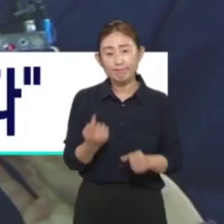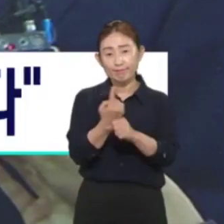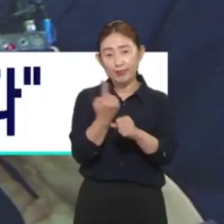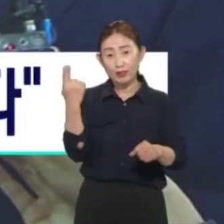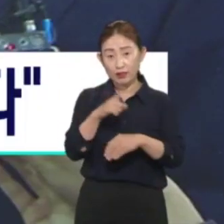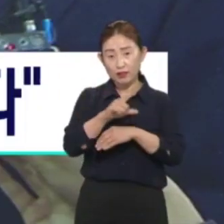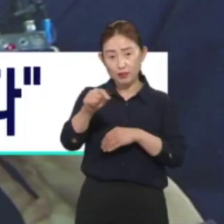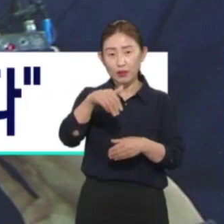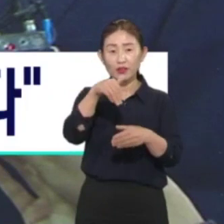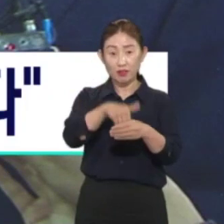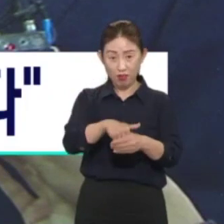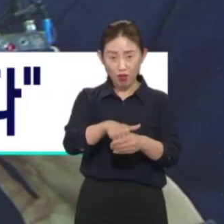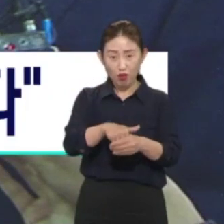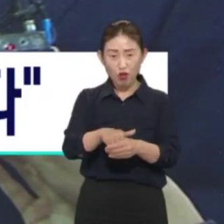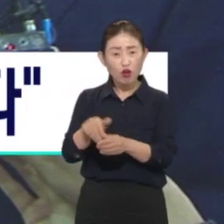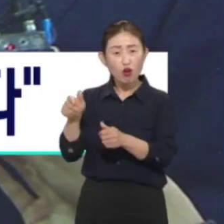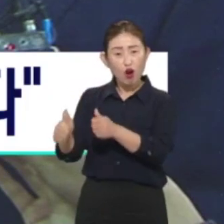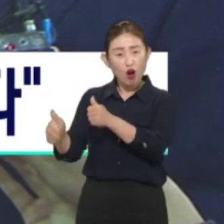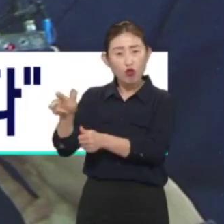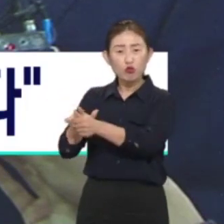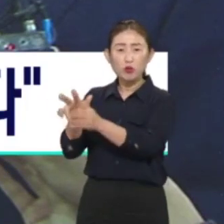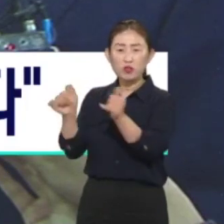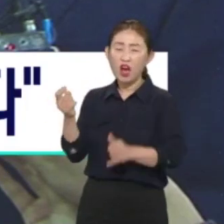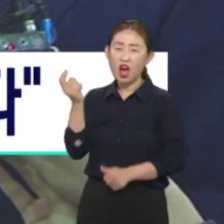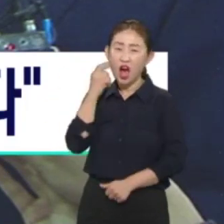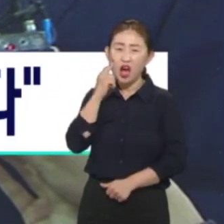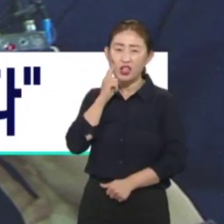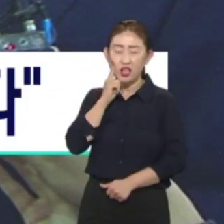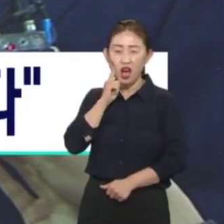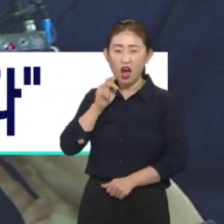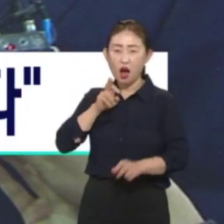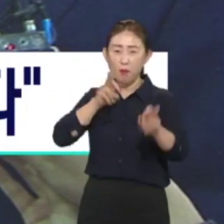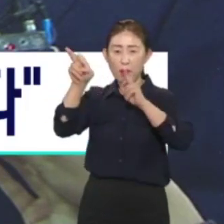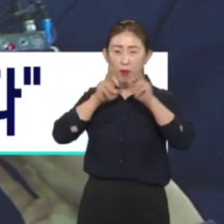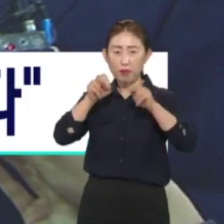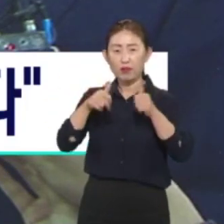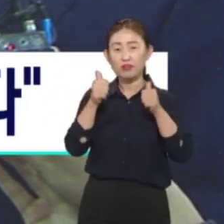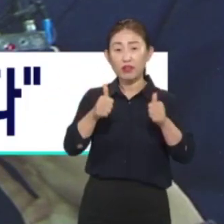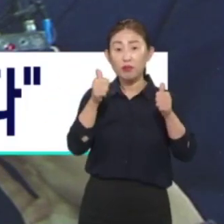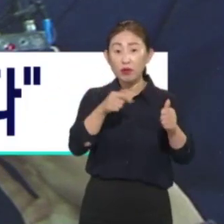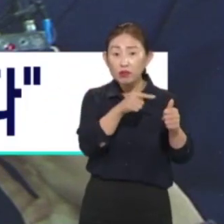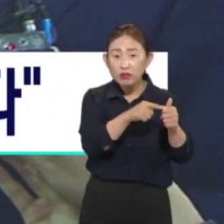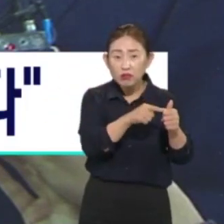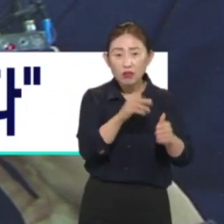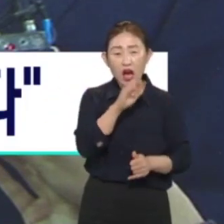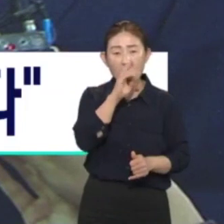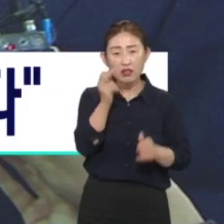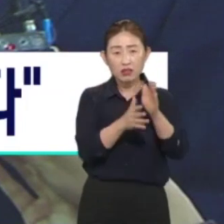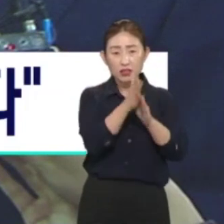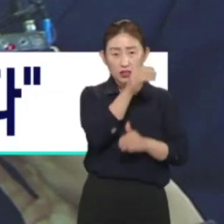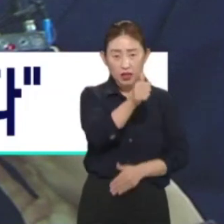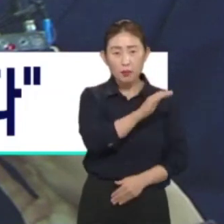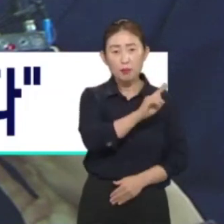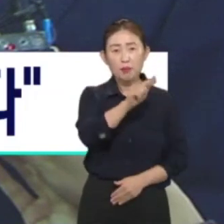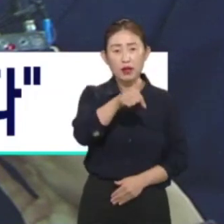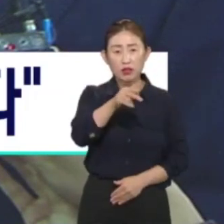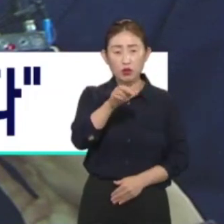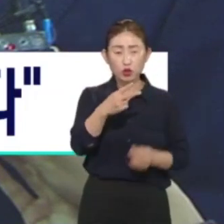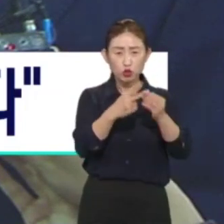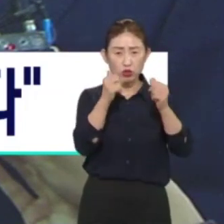지난해 지방선거 당시 상대 후보에 대한 허위 사실을 공표한 혐의로 재판에 넘겨진 박경기 아산시장이